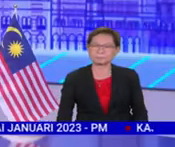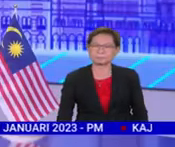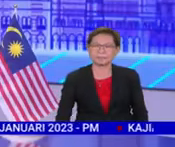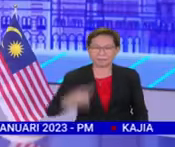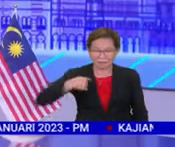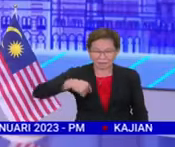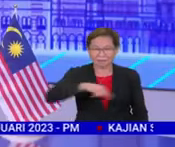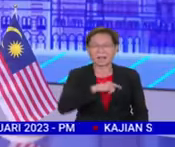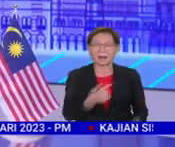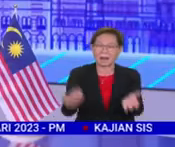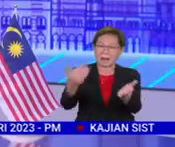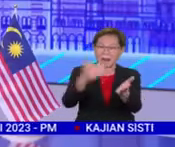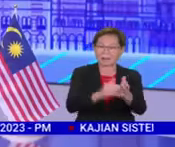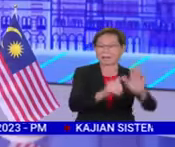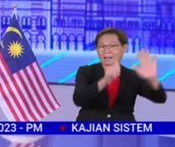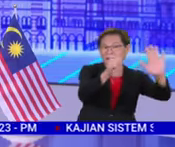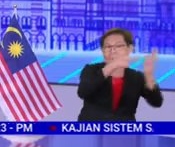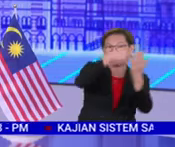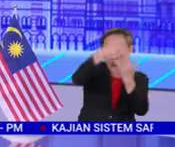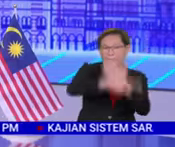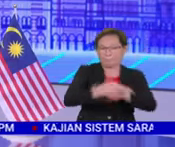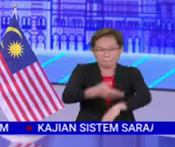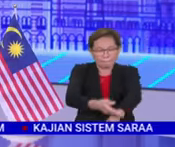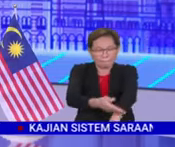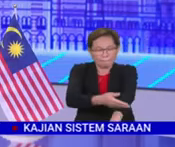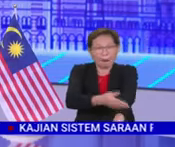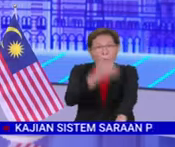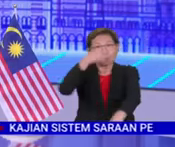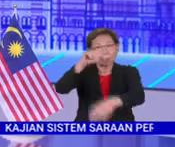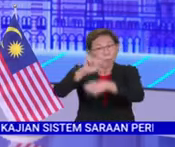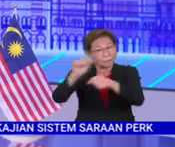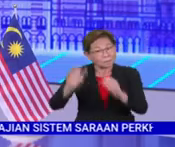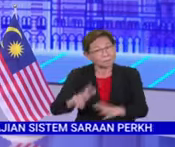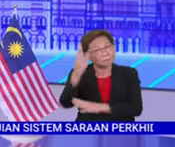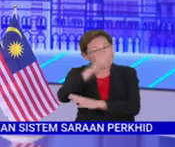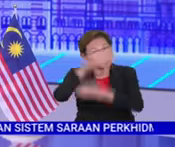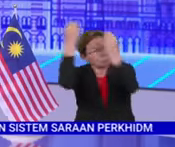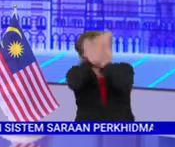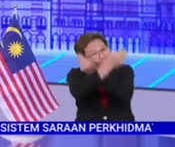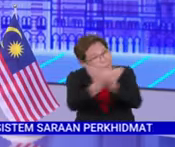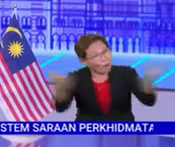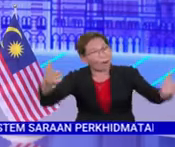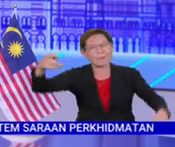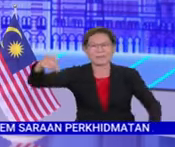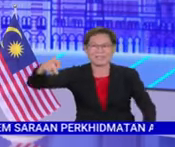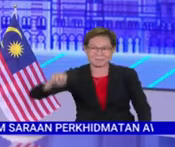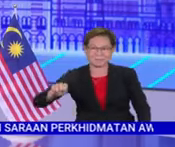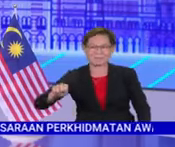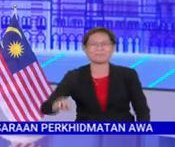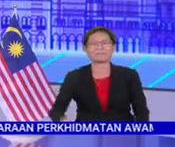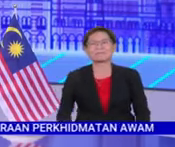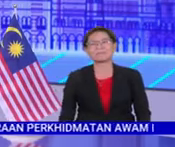Kita ikuti sekali lagi 6 inisiatif penambahbaikan untuk penjawat awam yang diumumkan Perdana Menteri.